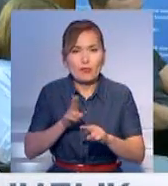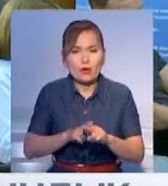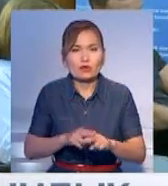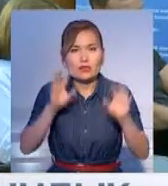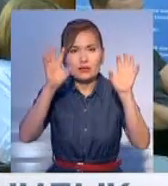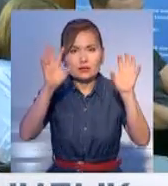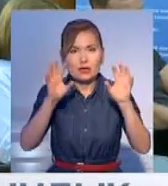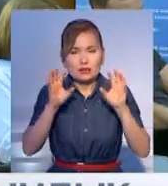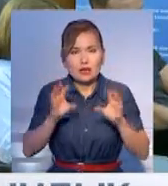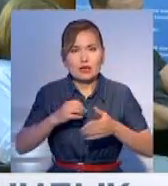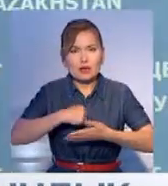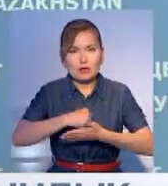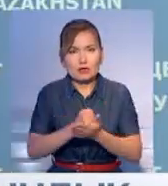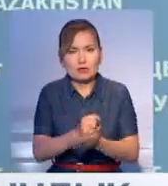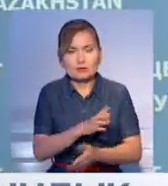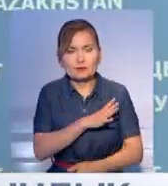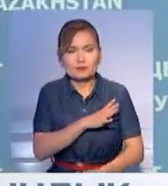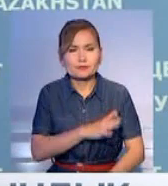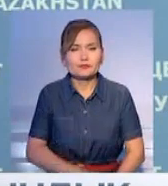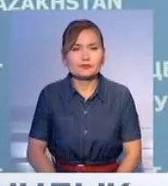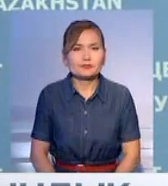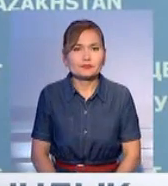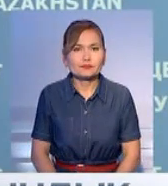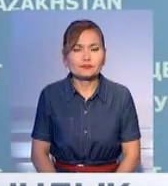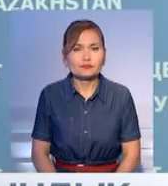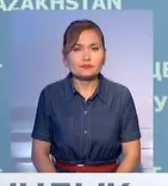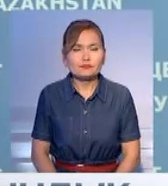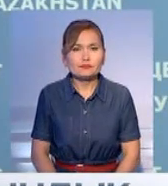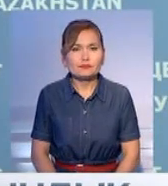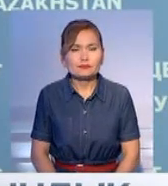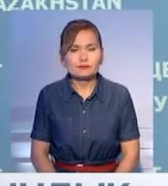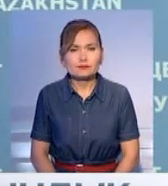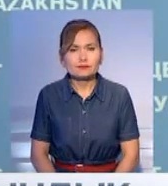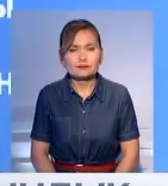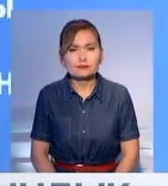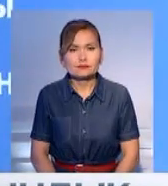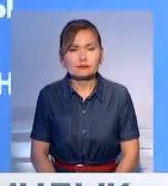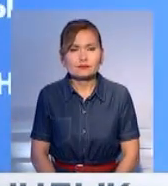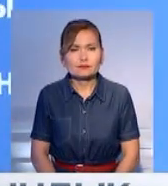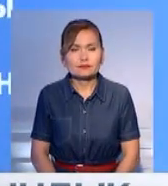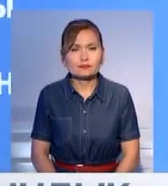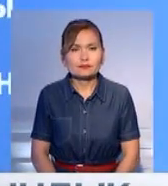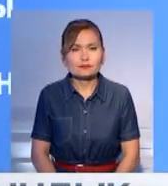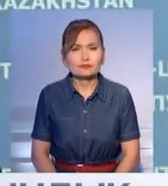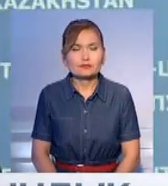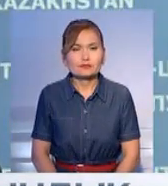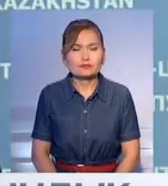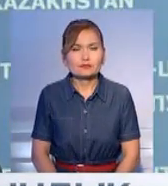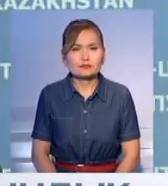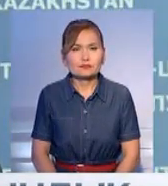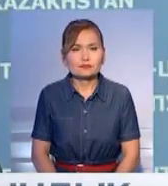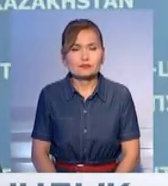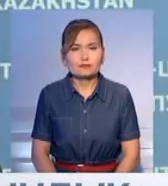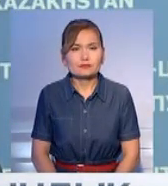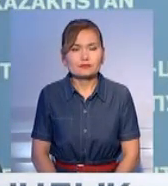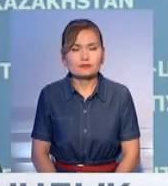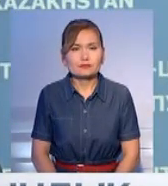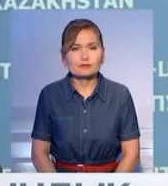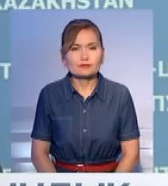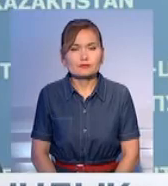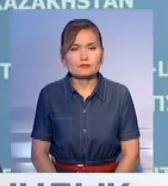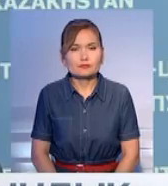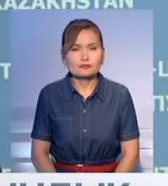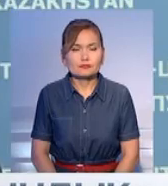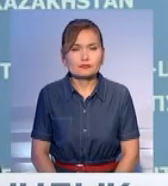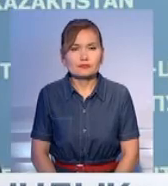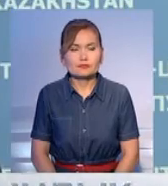шыққан. Если человек, он будет иметь возможность получать бесплатный диагностику. Может ли так получиться, что... Наша